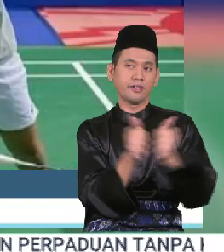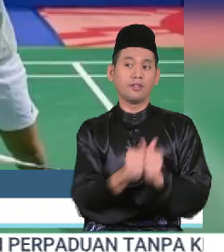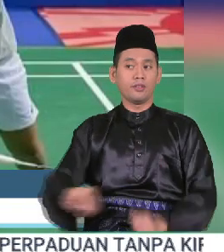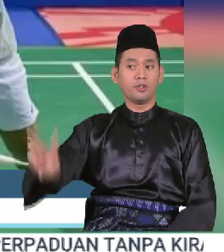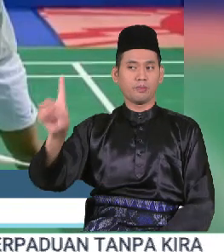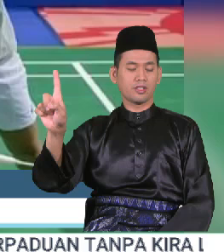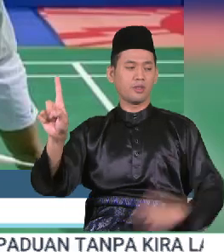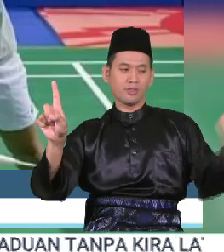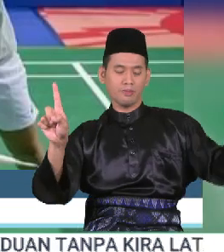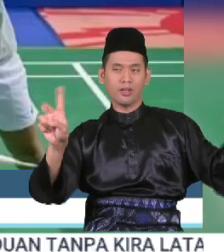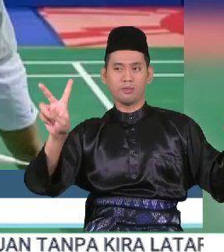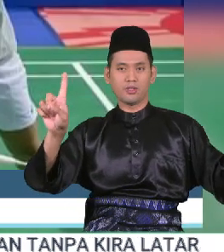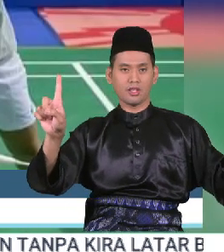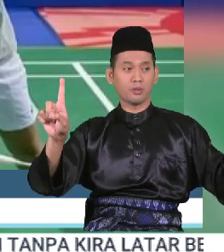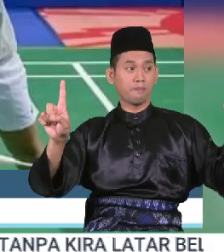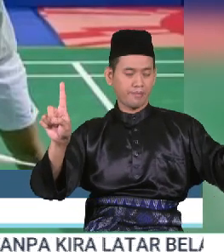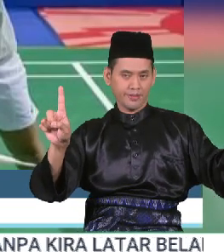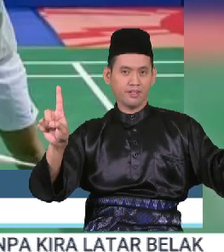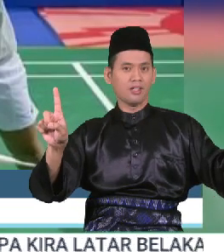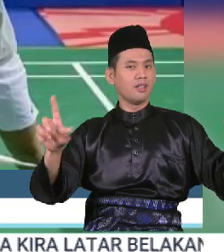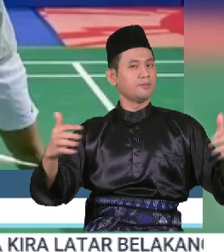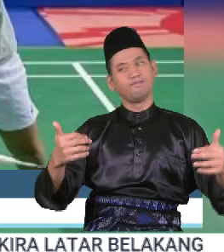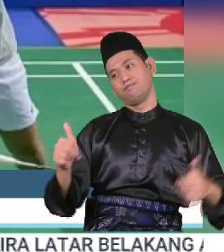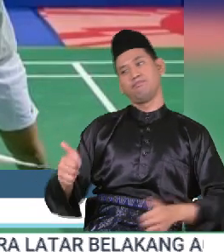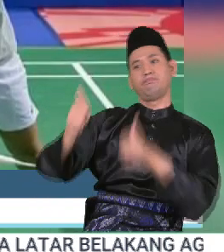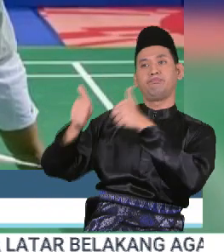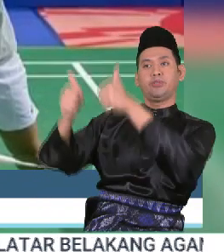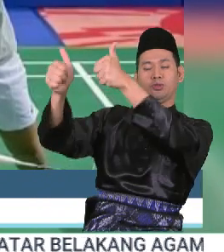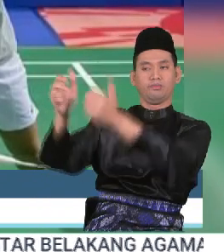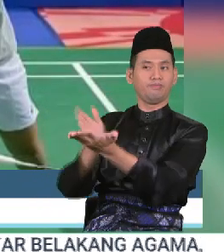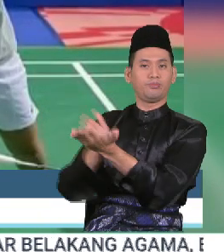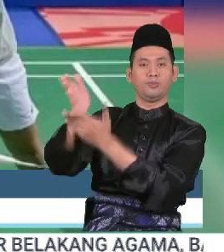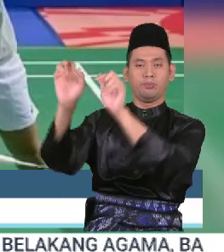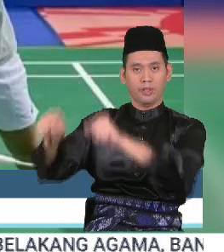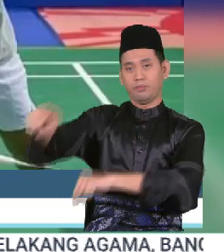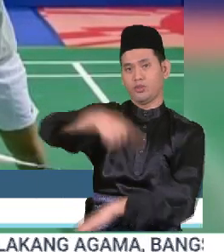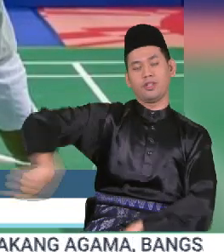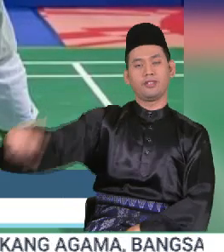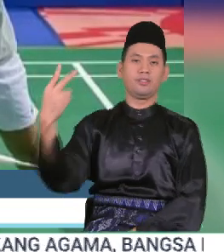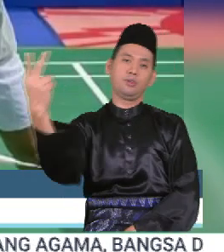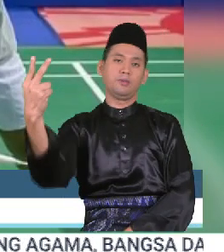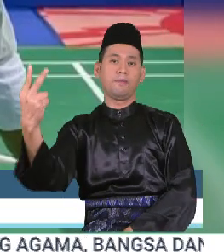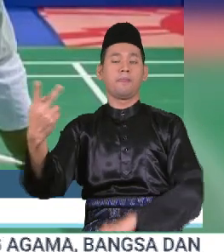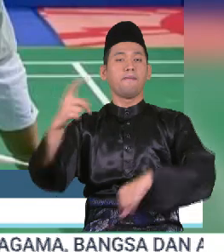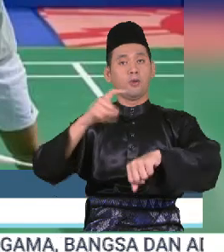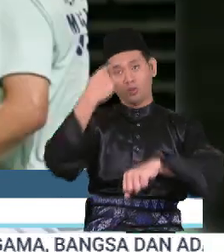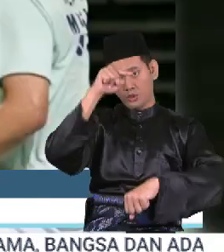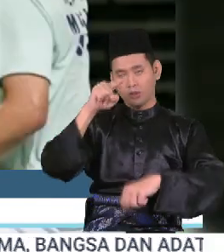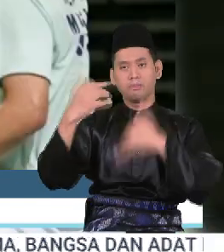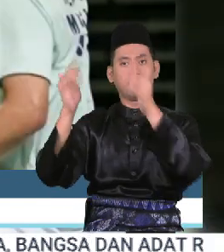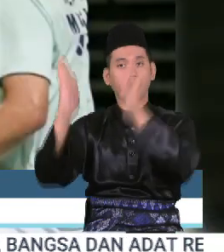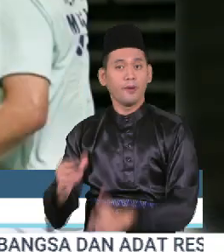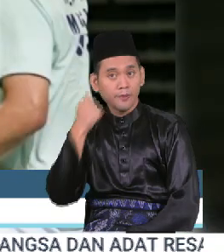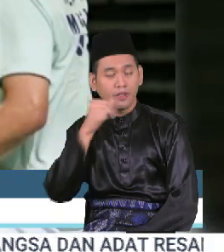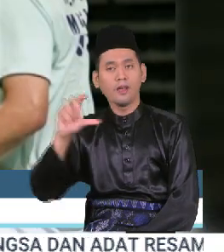sets 21-11, 21-4 sekaligus layak ke pusingan kedua. Dalam acara perseorangan wanita, Go Jin